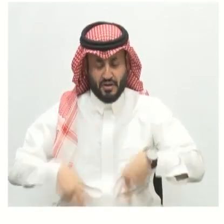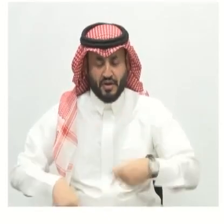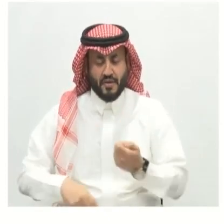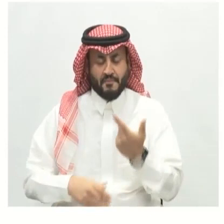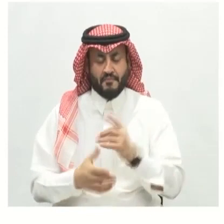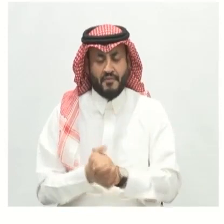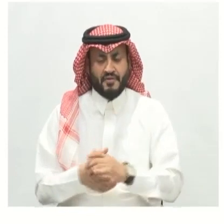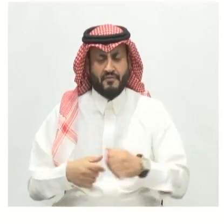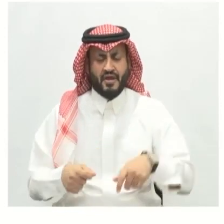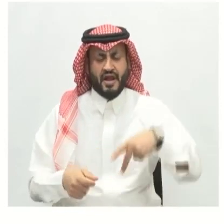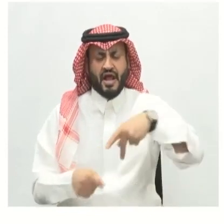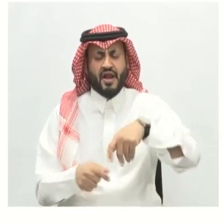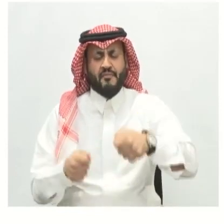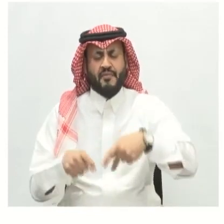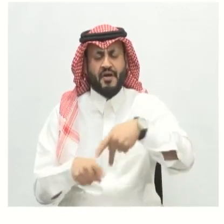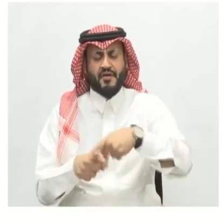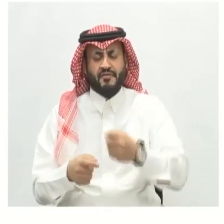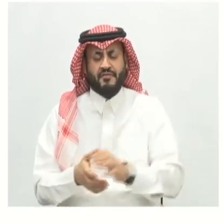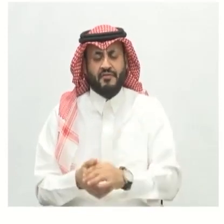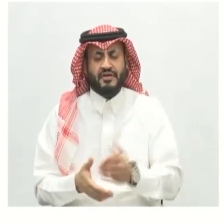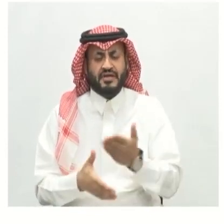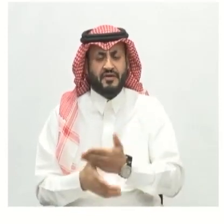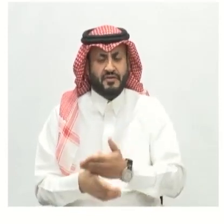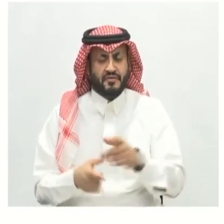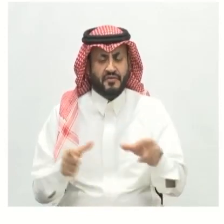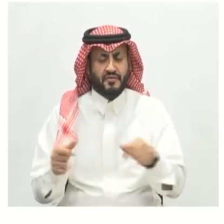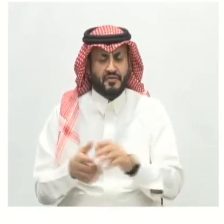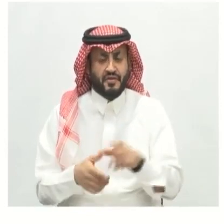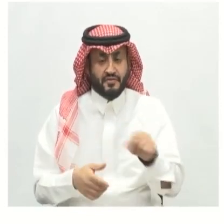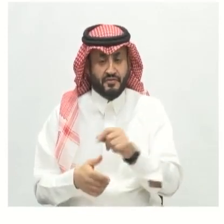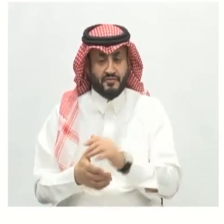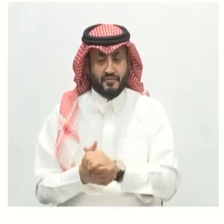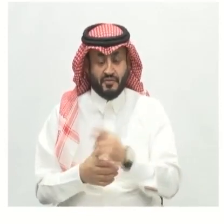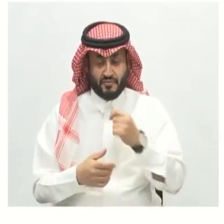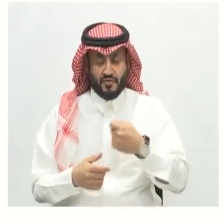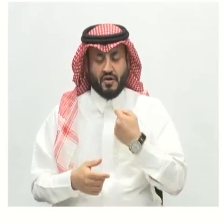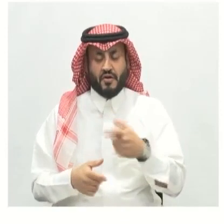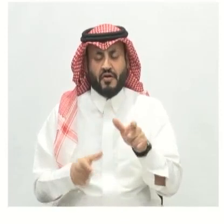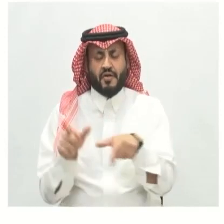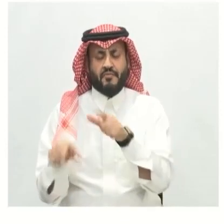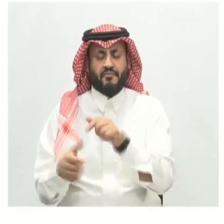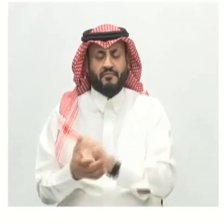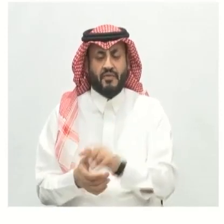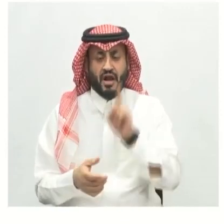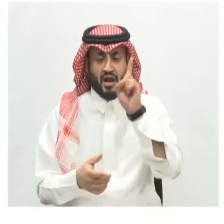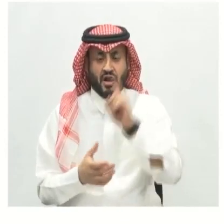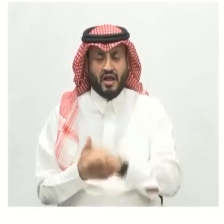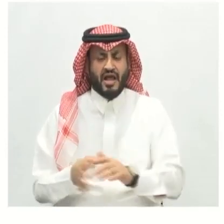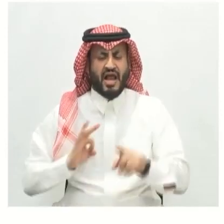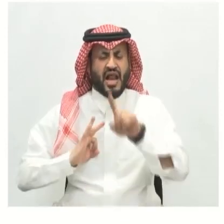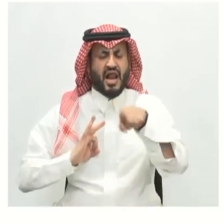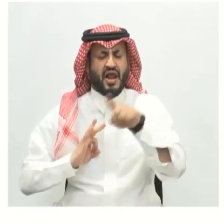واصلحوا رحالكم حتى تكونوا كانكم شامه من الناس ان الله لا يحب